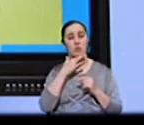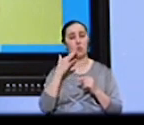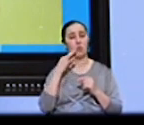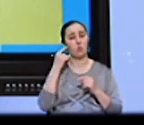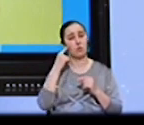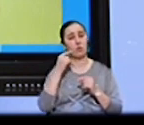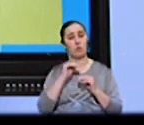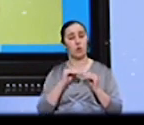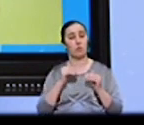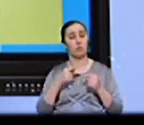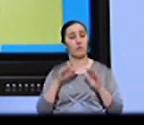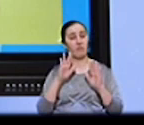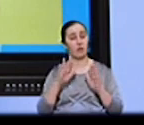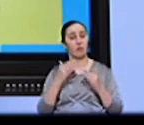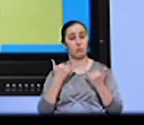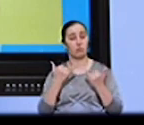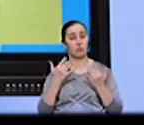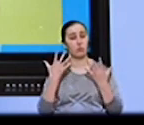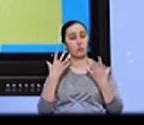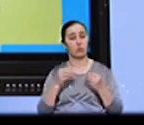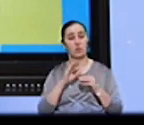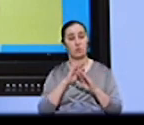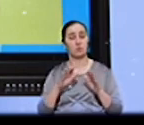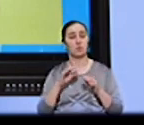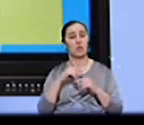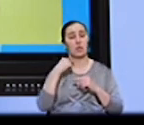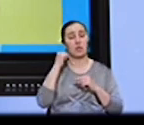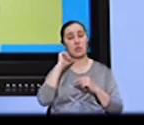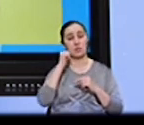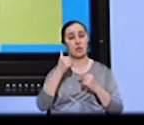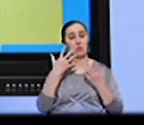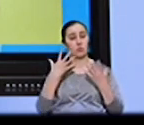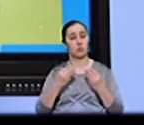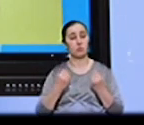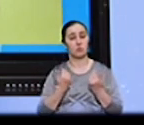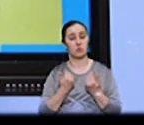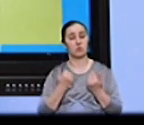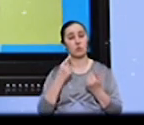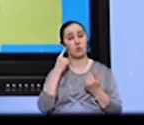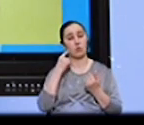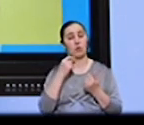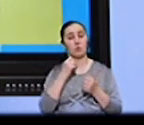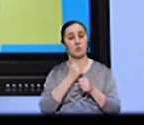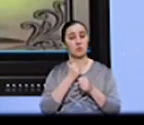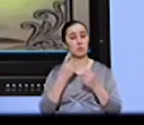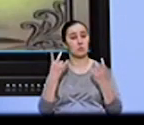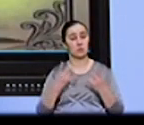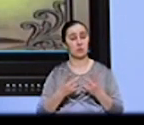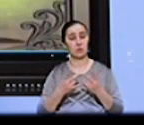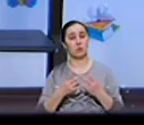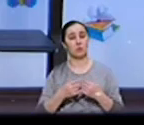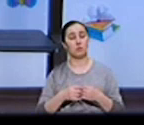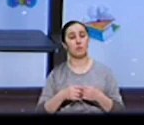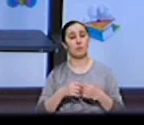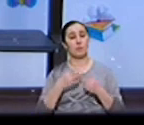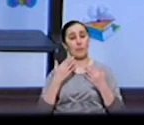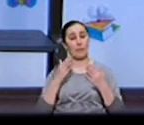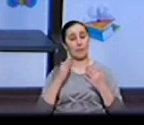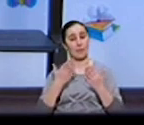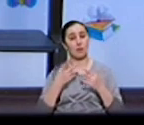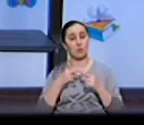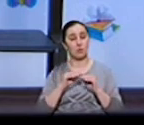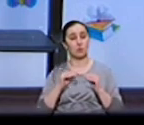o'yla bola. Demak, faqatgina bugungi kun emas, balki ertangi kunimizni ham o'ylab ish qilishimiz kerak.